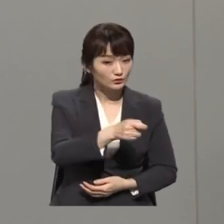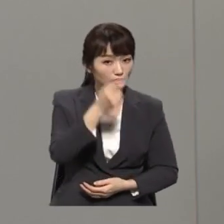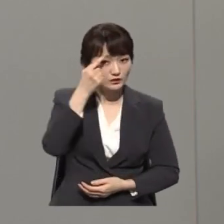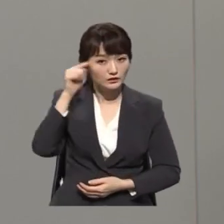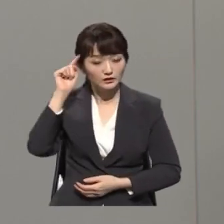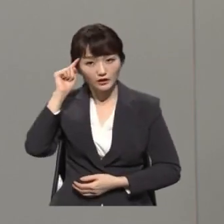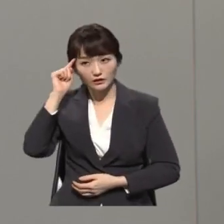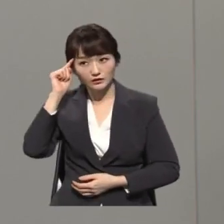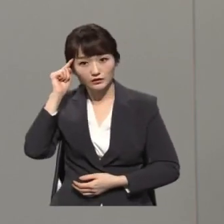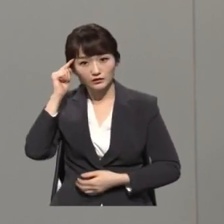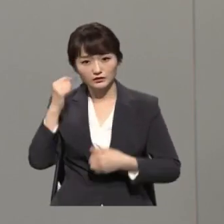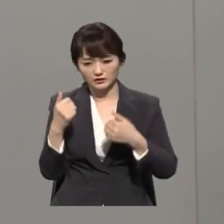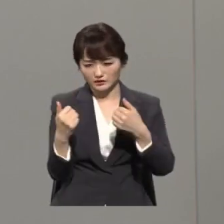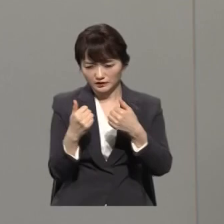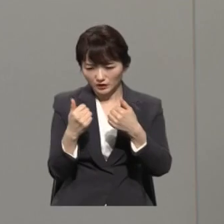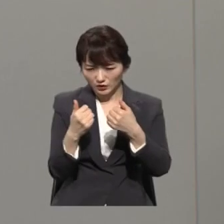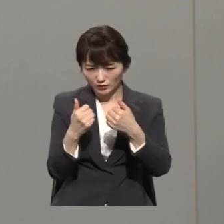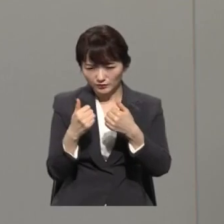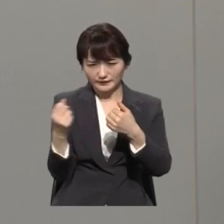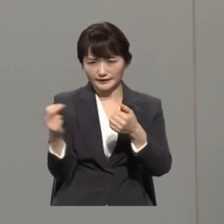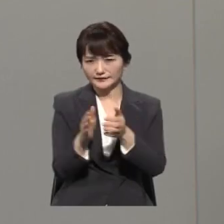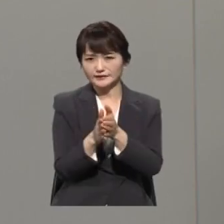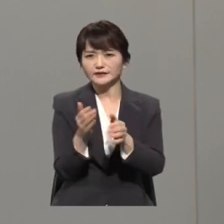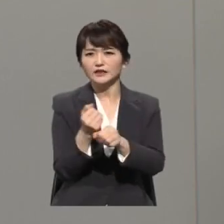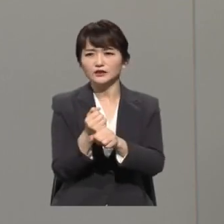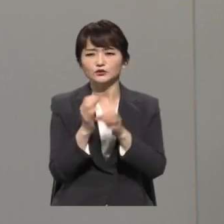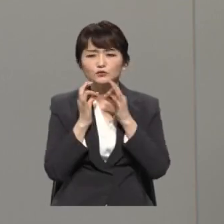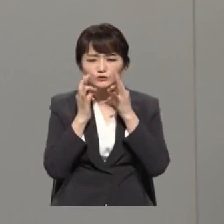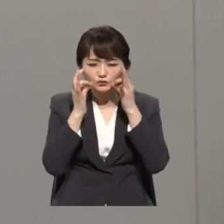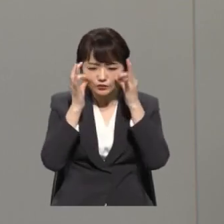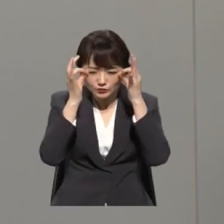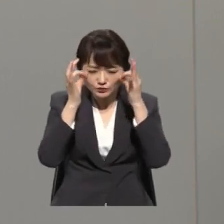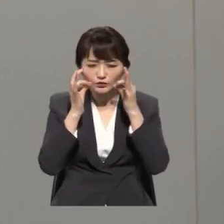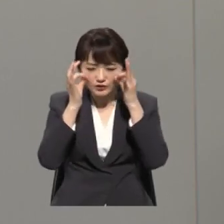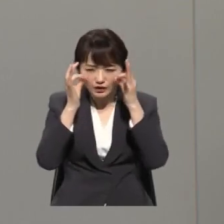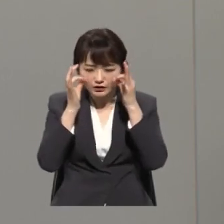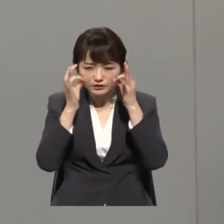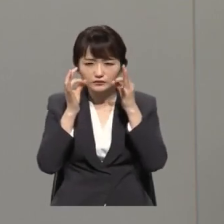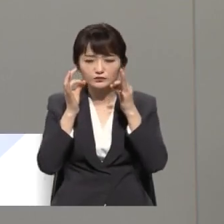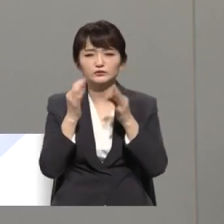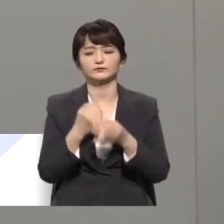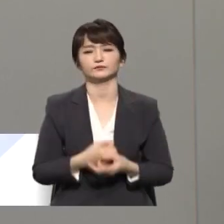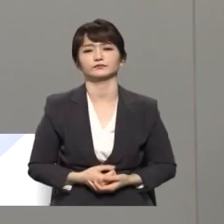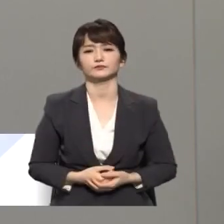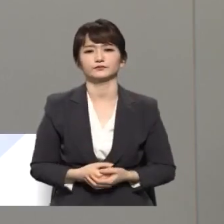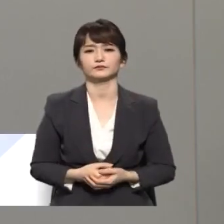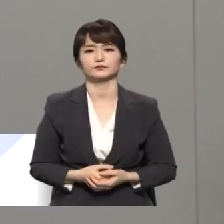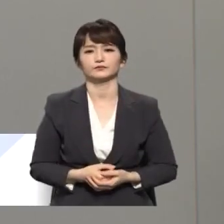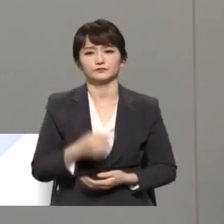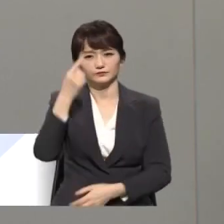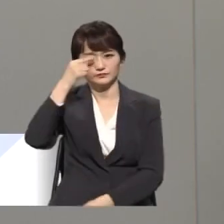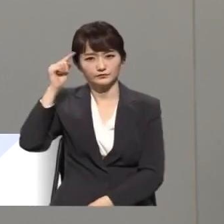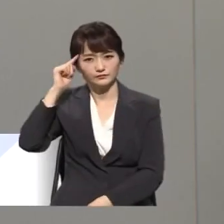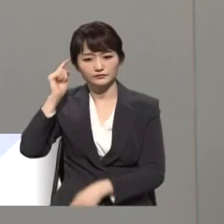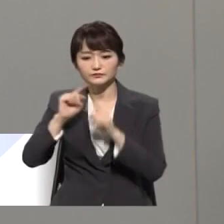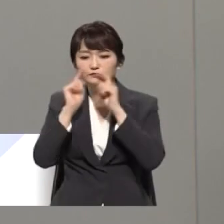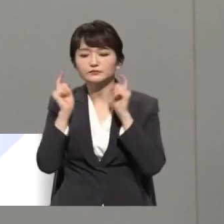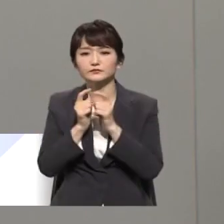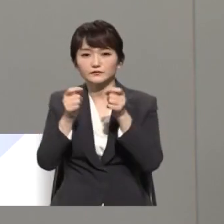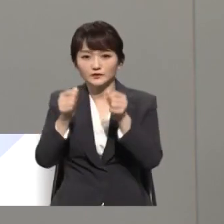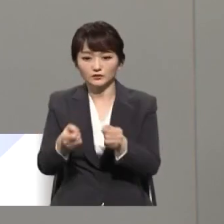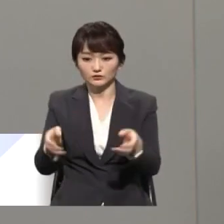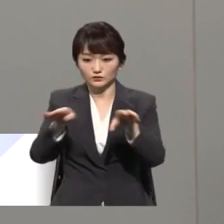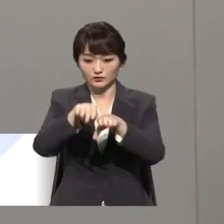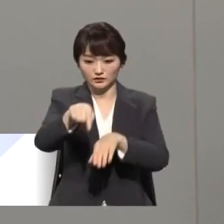협상 세계 를 위한 중재 노력을 최대한 서두르게 따고 약속했습니다 러시아나 민간인 거주 지역에